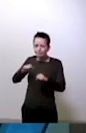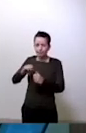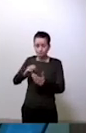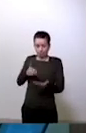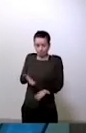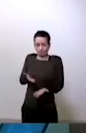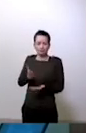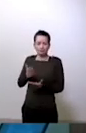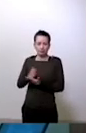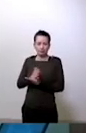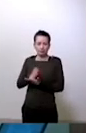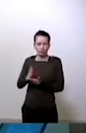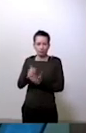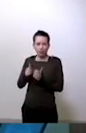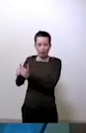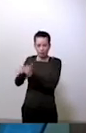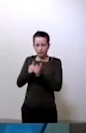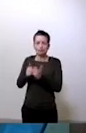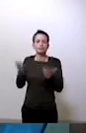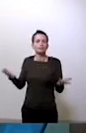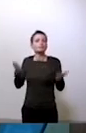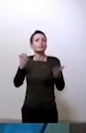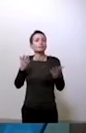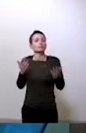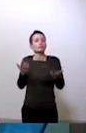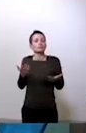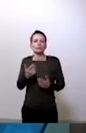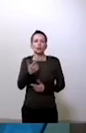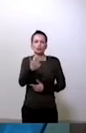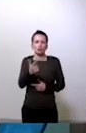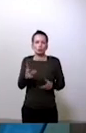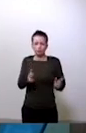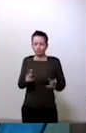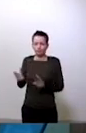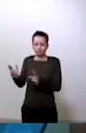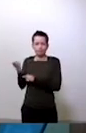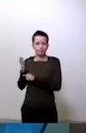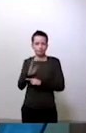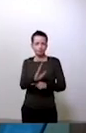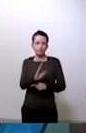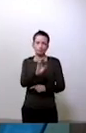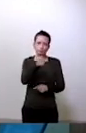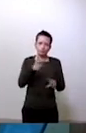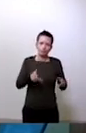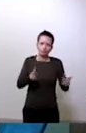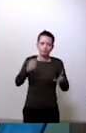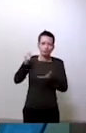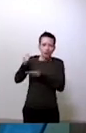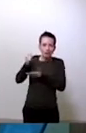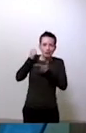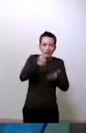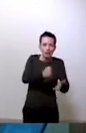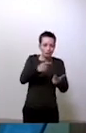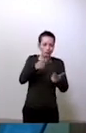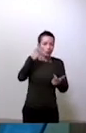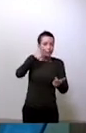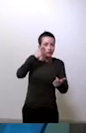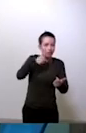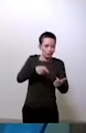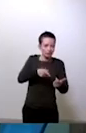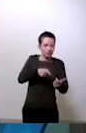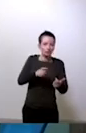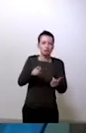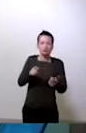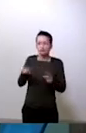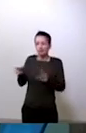conseil municipal. Comme en commission, on va vous faire une présentation en deux temps. D'abord, une partie sur l'héritage et les constats, et puis nous reviendrons